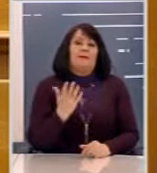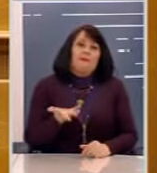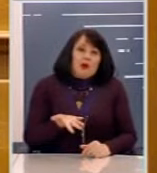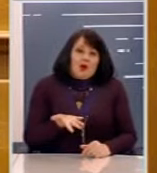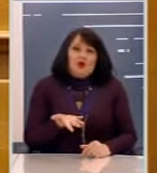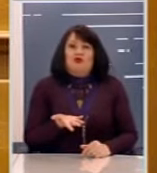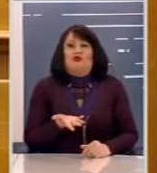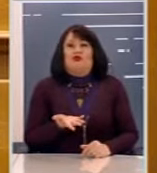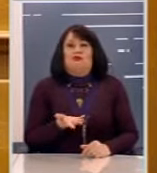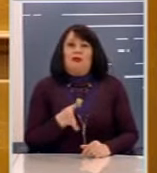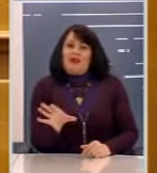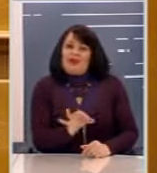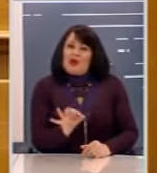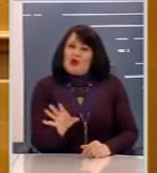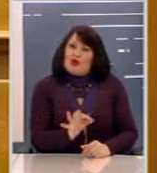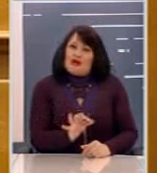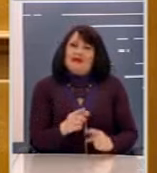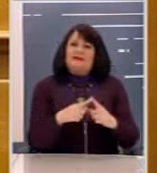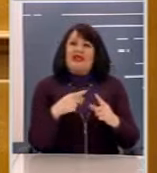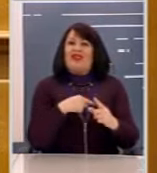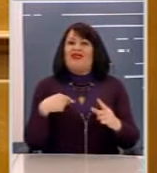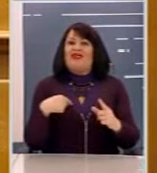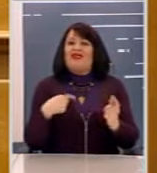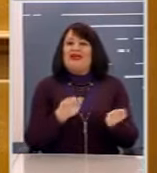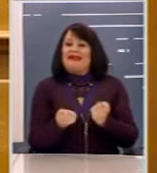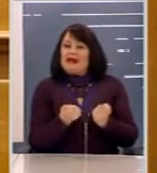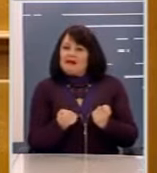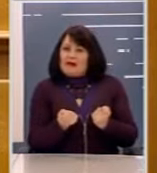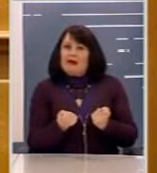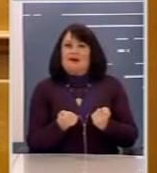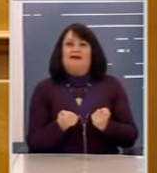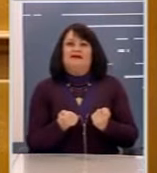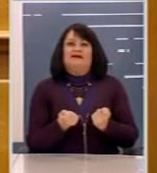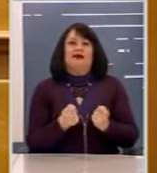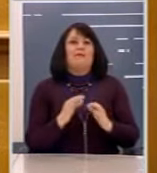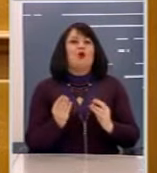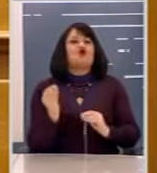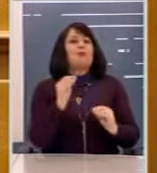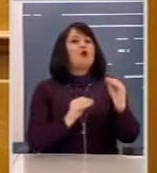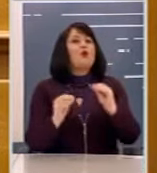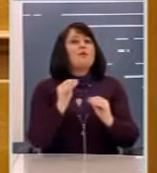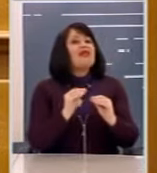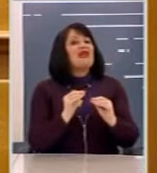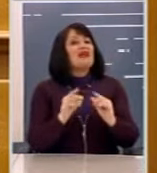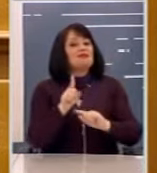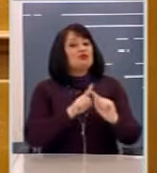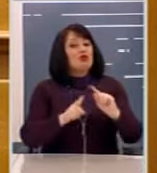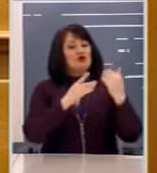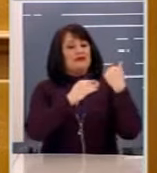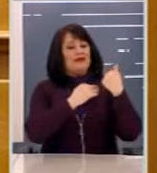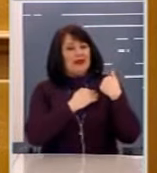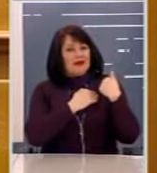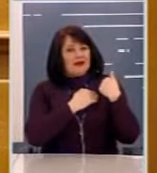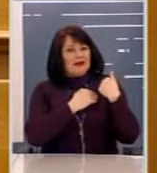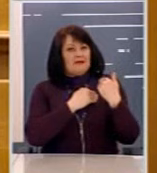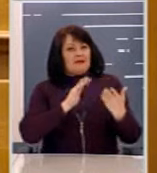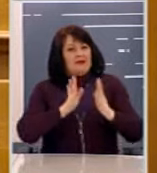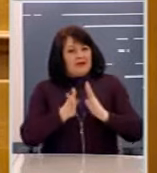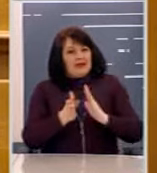γινόταν οι διορισμοί των διοικητών, πώς γινόταν οι αναθέσεις των προμηθειών, πώς γινόταν οι αναθέσεις